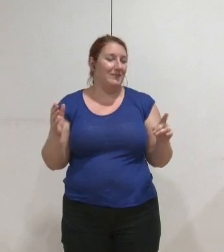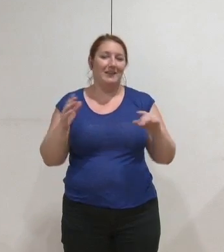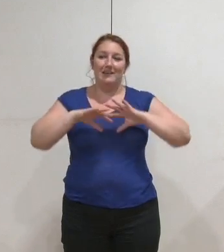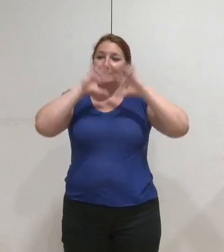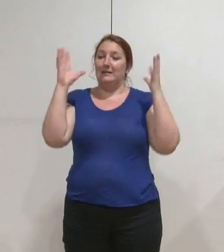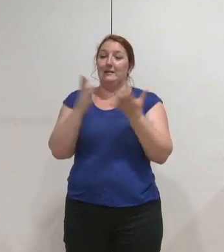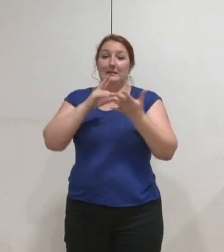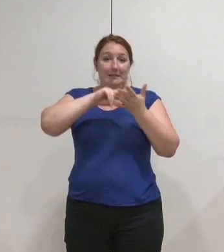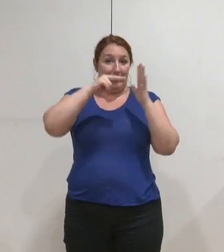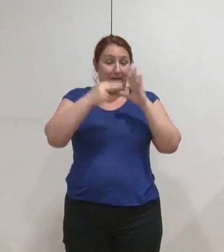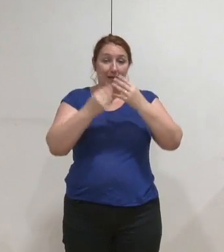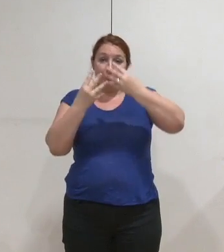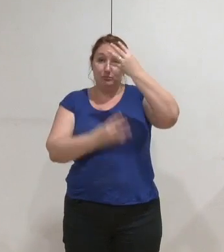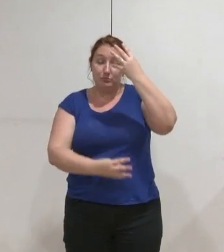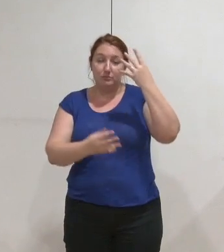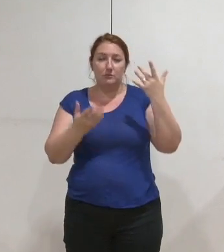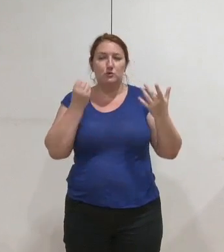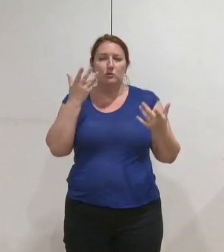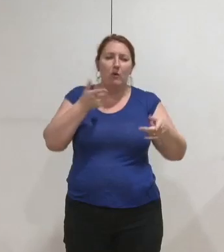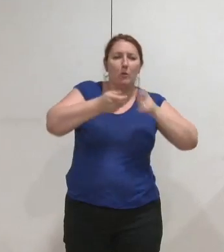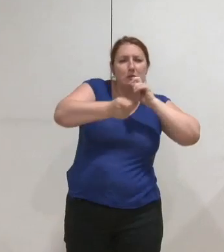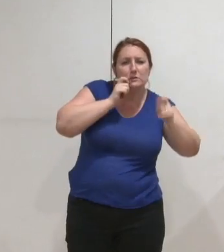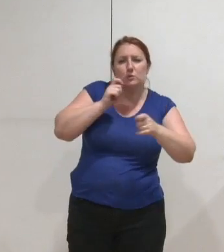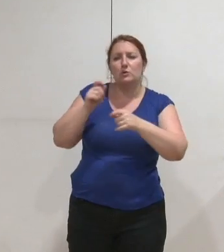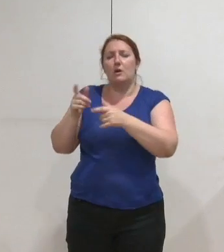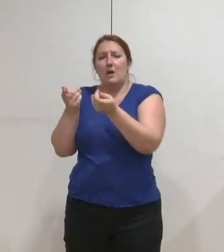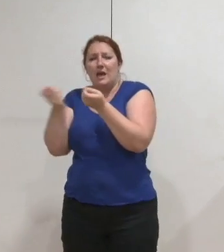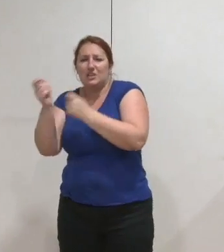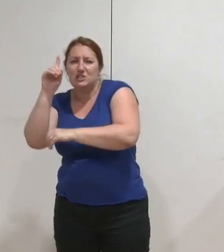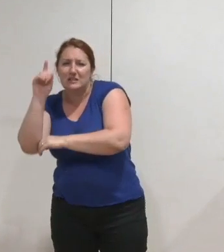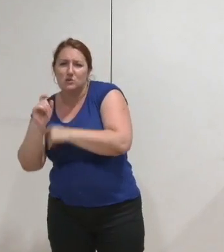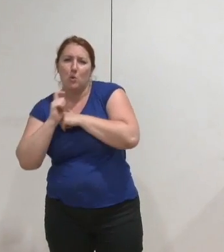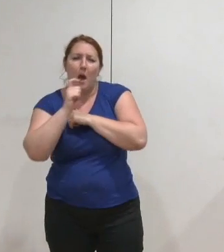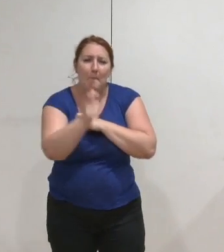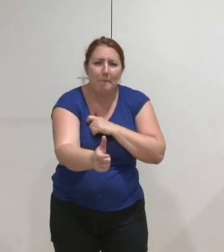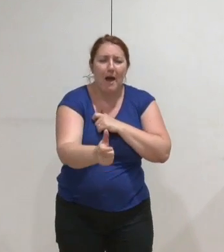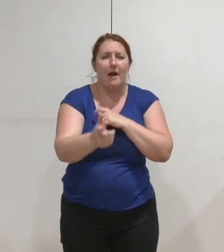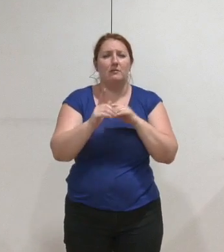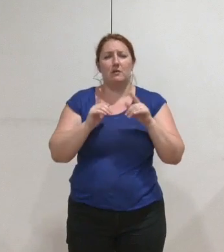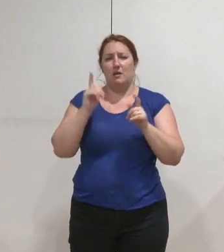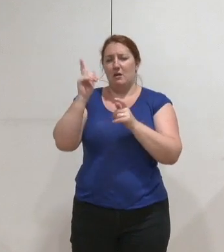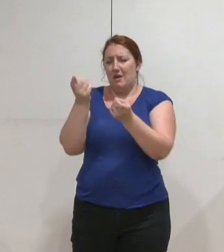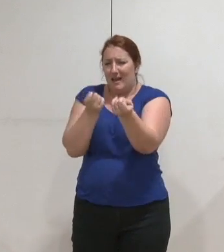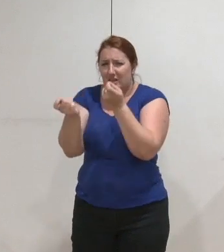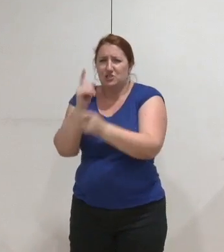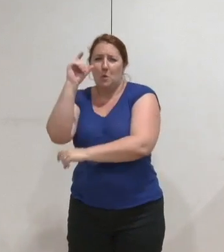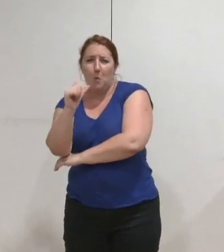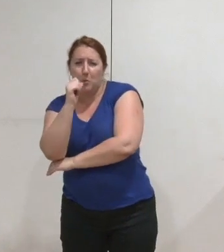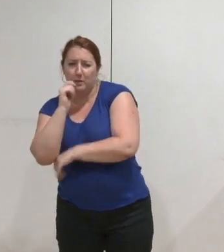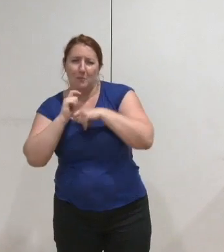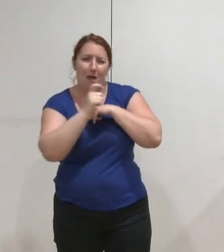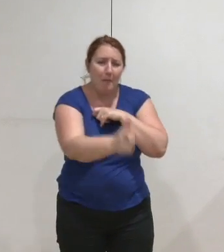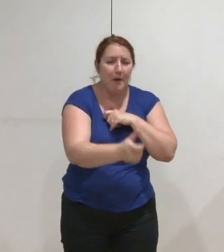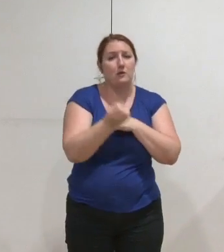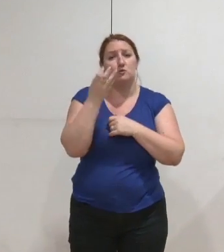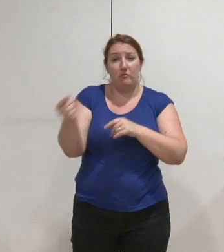que nous parlons souvent des impact sur le budget principal de la Régie des EAU de Grenoble de la régie de l'eau potable et donc nous allons